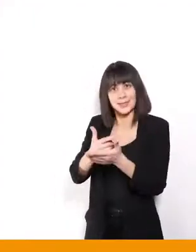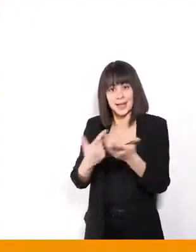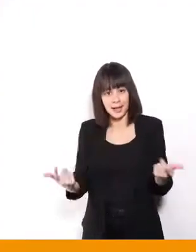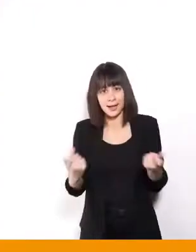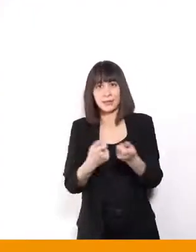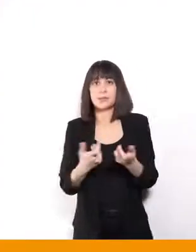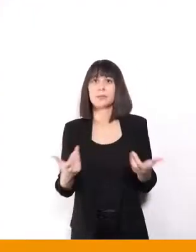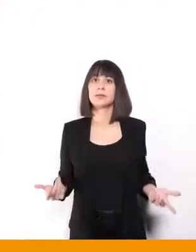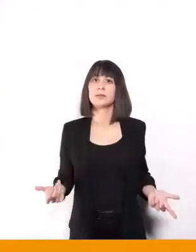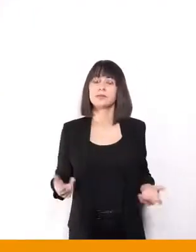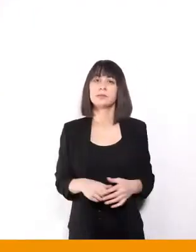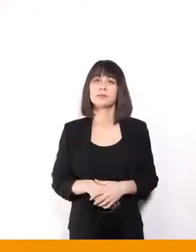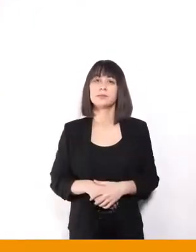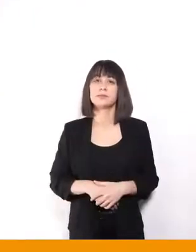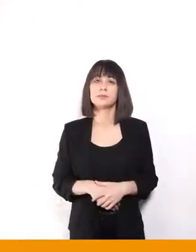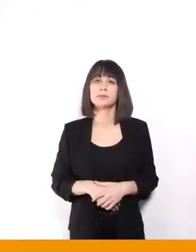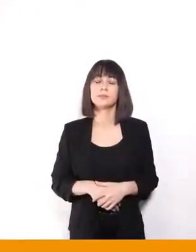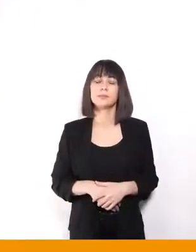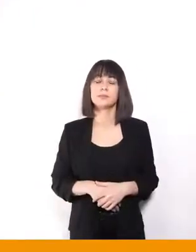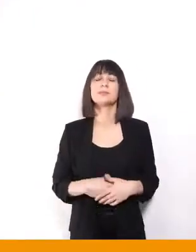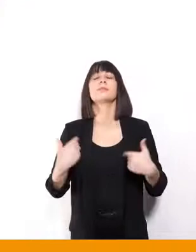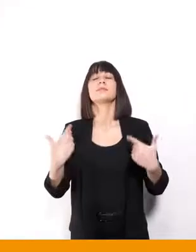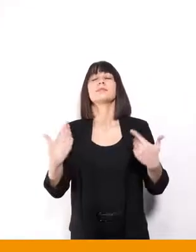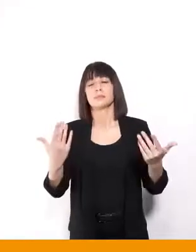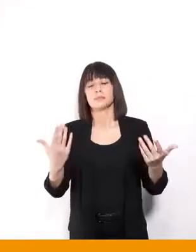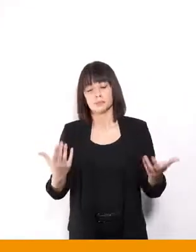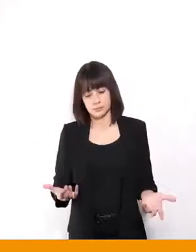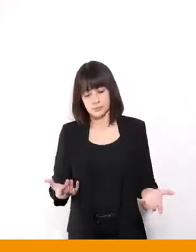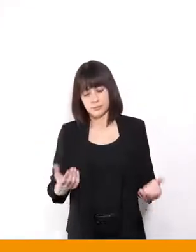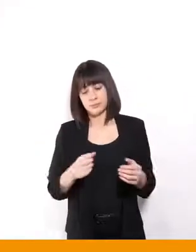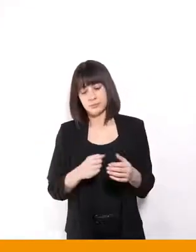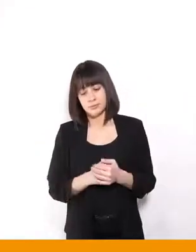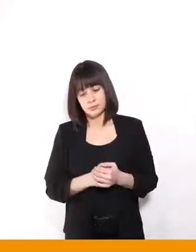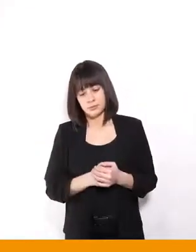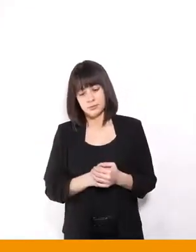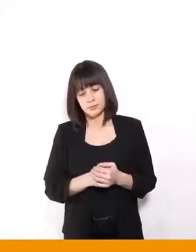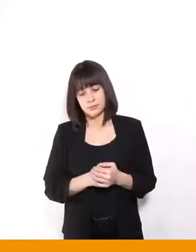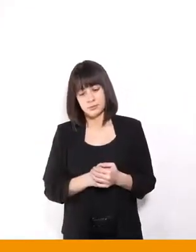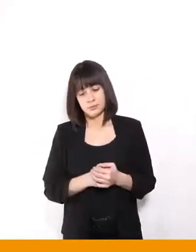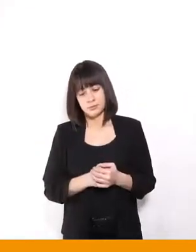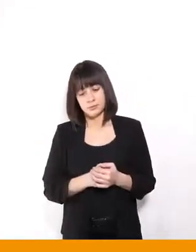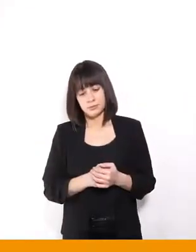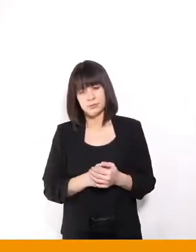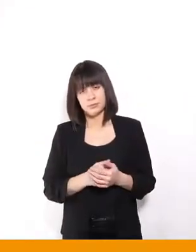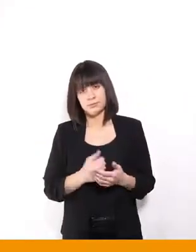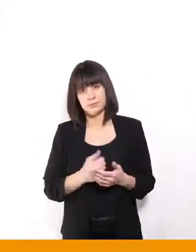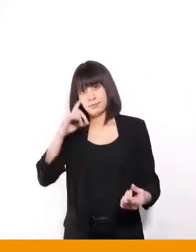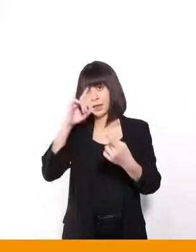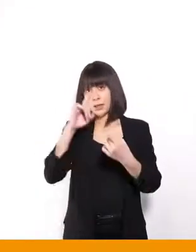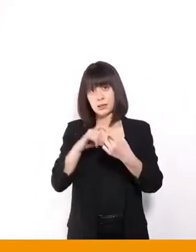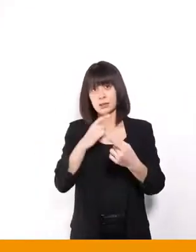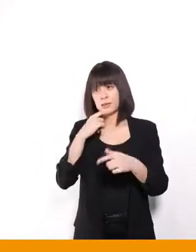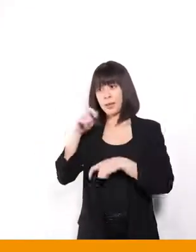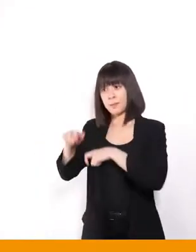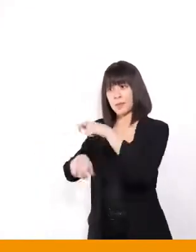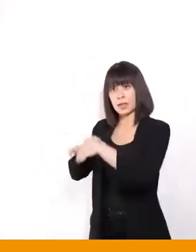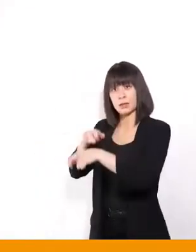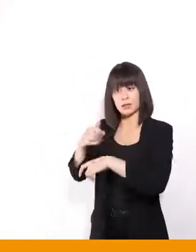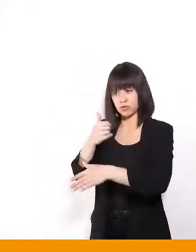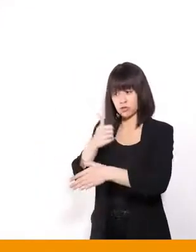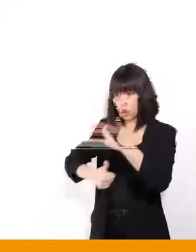après, c'est tout ce qui relève de l'autonomie des personnes, de la prise en